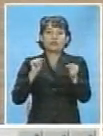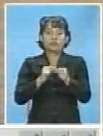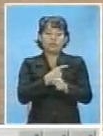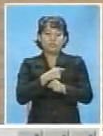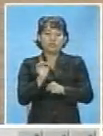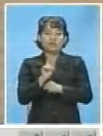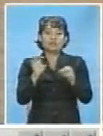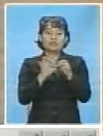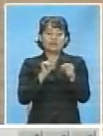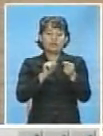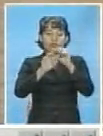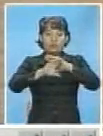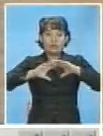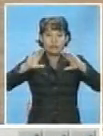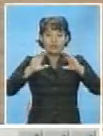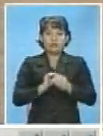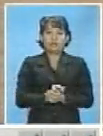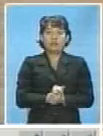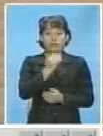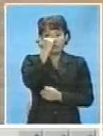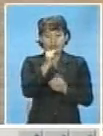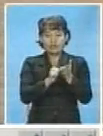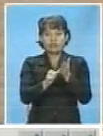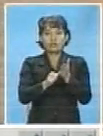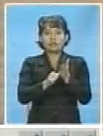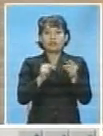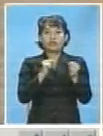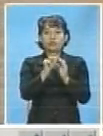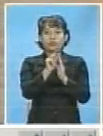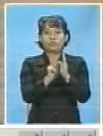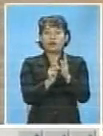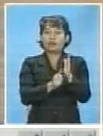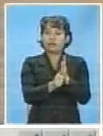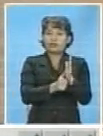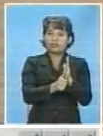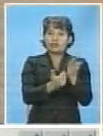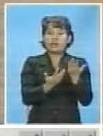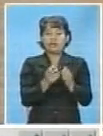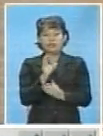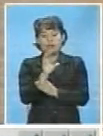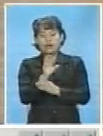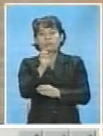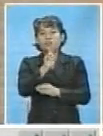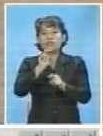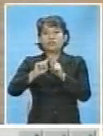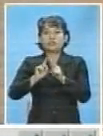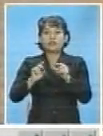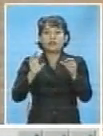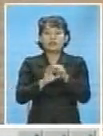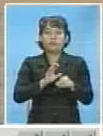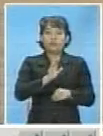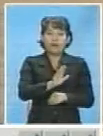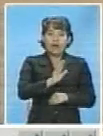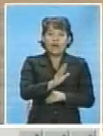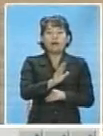ภาครัฐอย่างจริงจังทั้งการปรับปรุงแก้ไขกฎหมายขยายการบังคับใช้บทบัญญัติเรื่องการห้ามการ